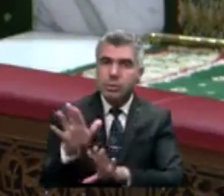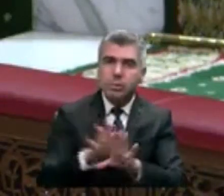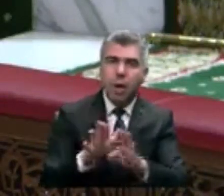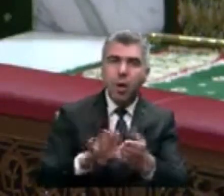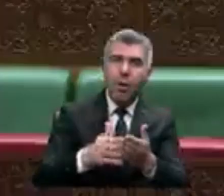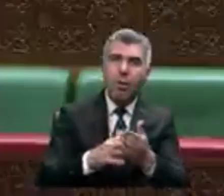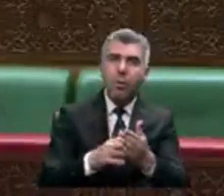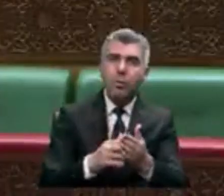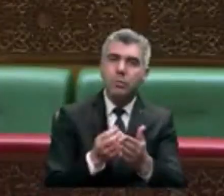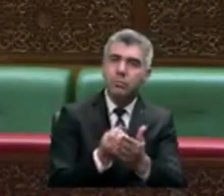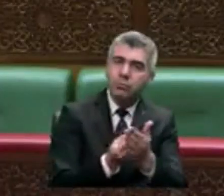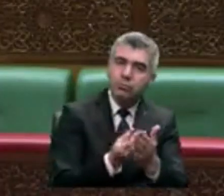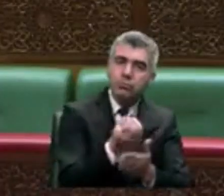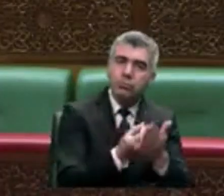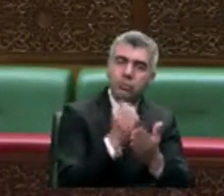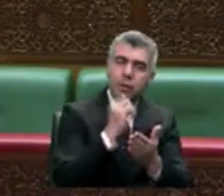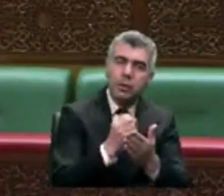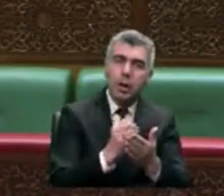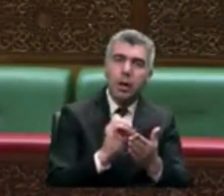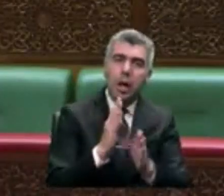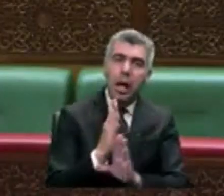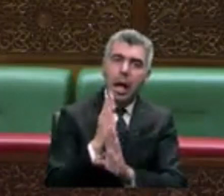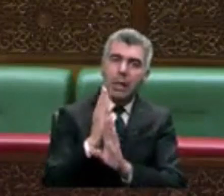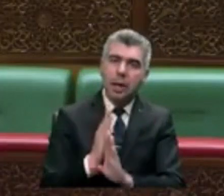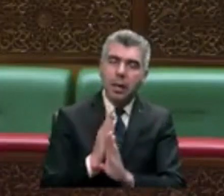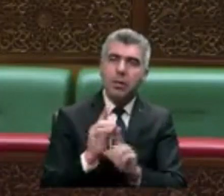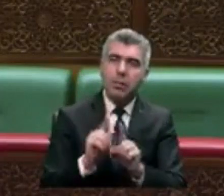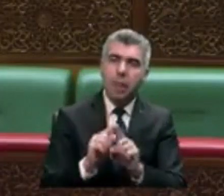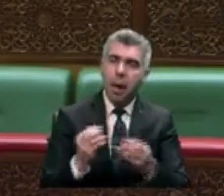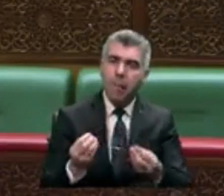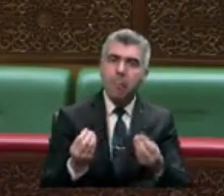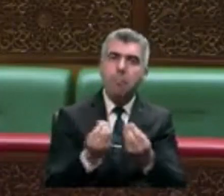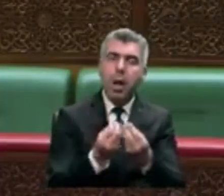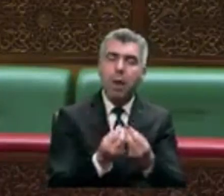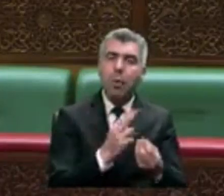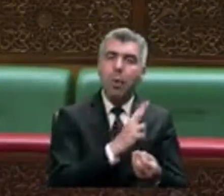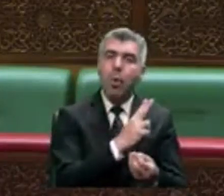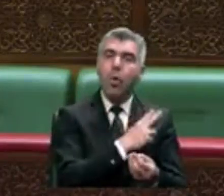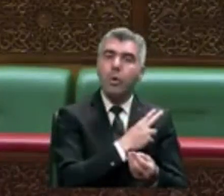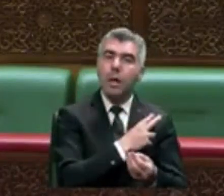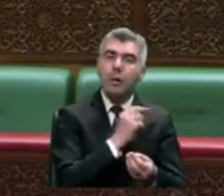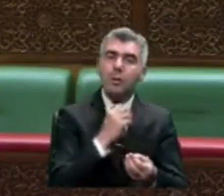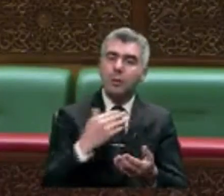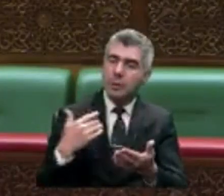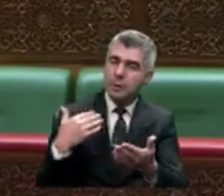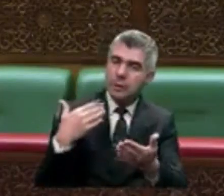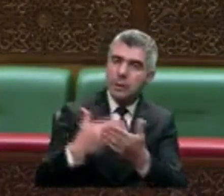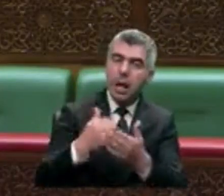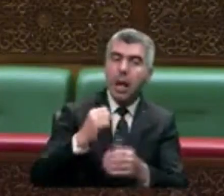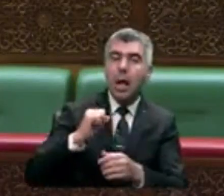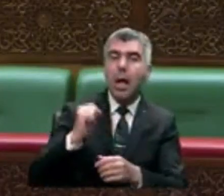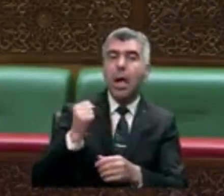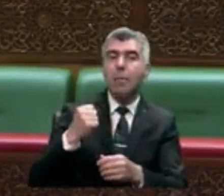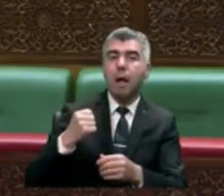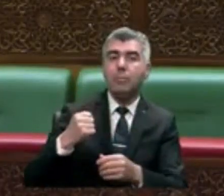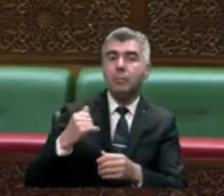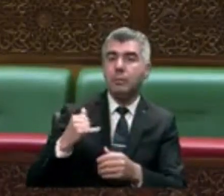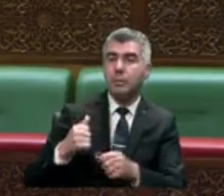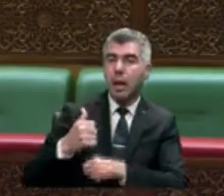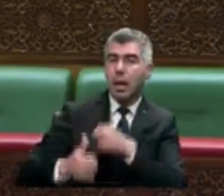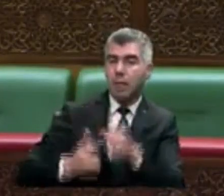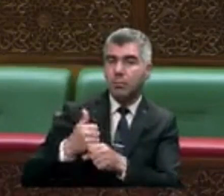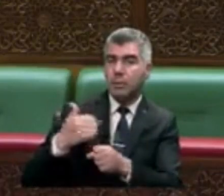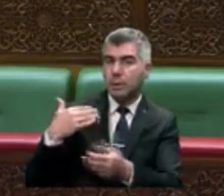التوجيهيه والتطبيقيه والحراسه والمساعده الى جانب الاساتذه الباحثين طيله السنوات الماضيه ان